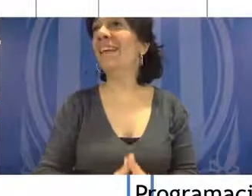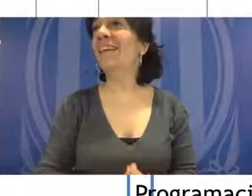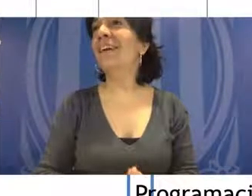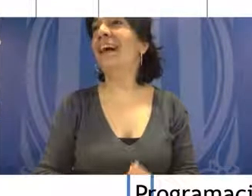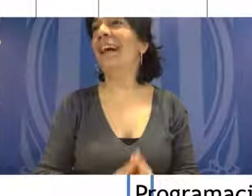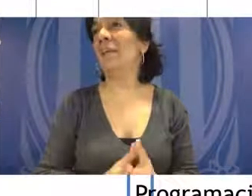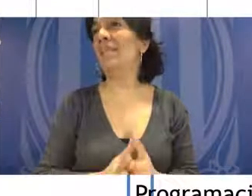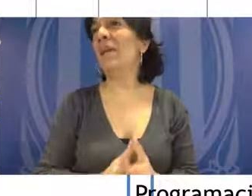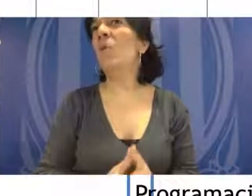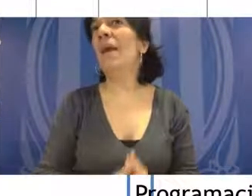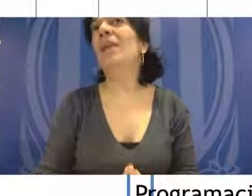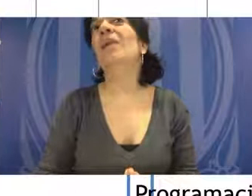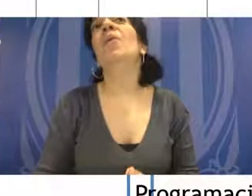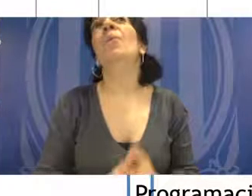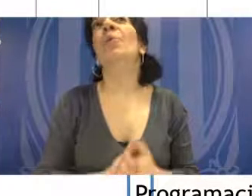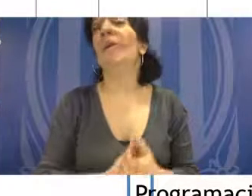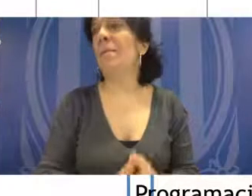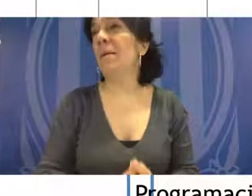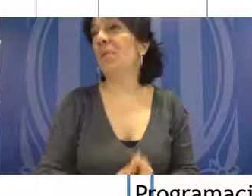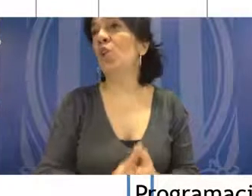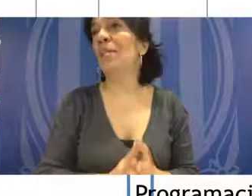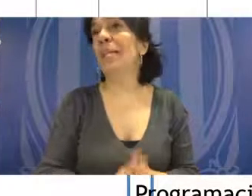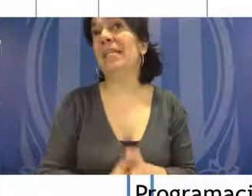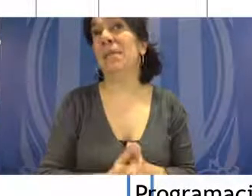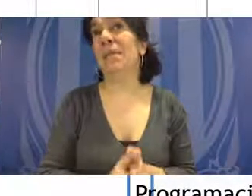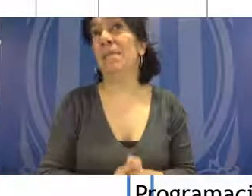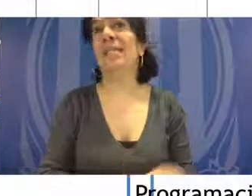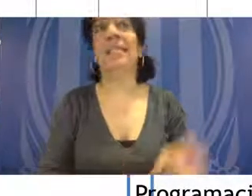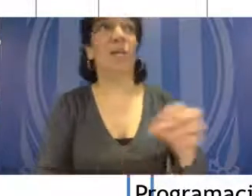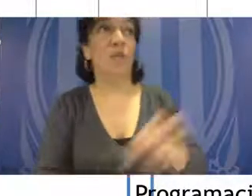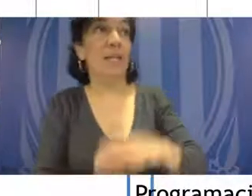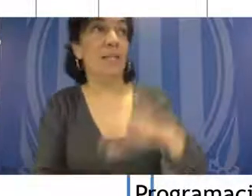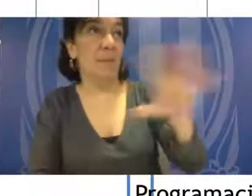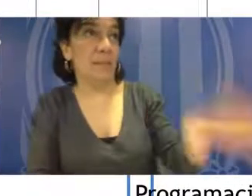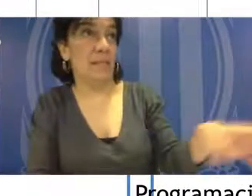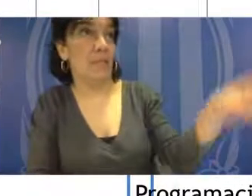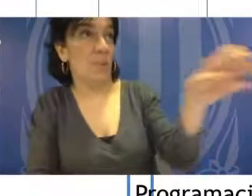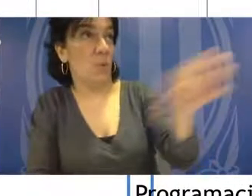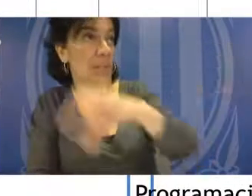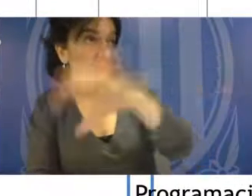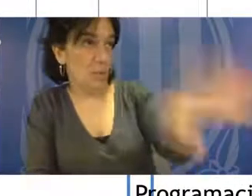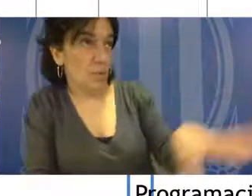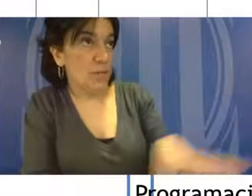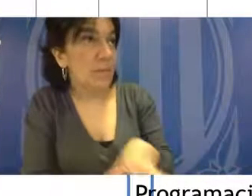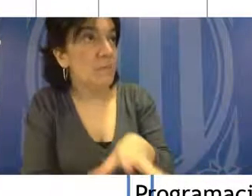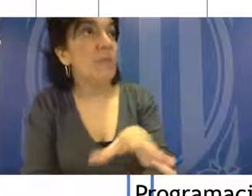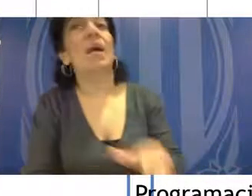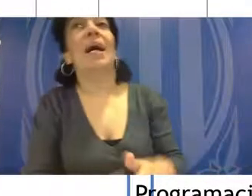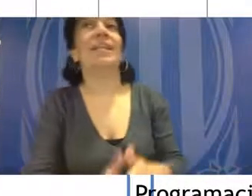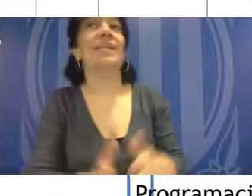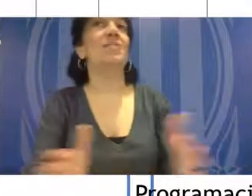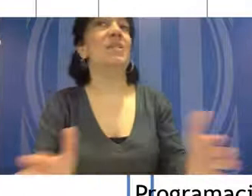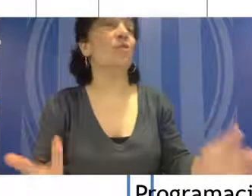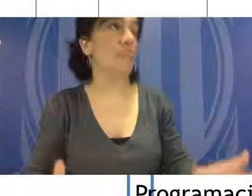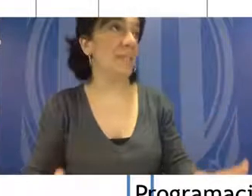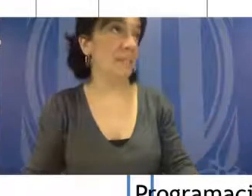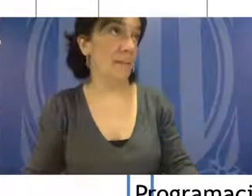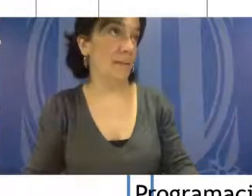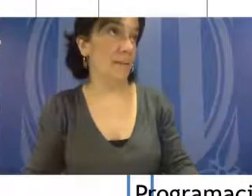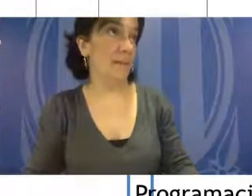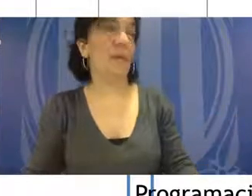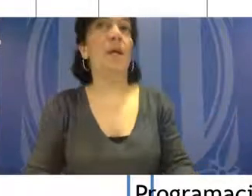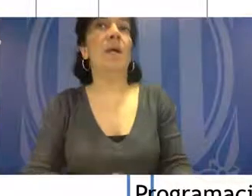calendari a través del qual programem tots els esdeveniments de totes les empreses de les quals ens nodrim a 3 mesos